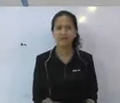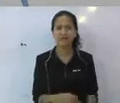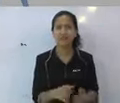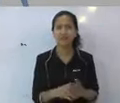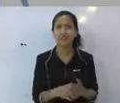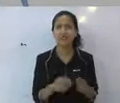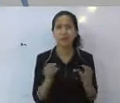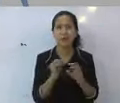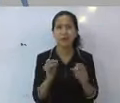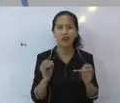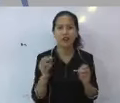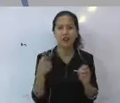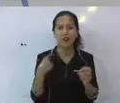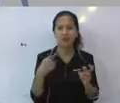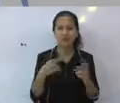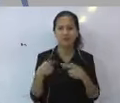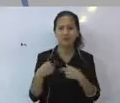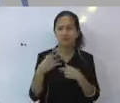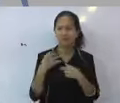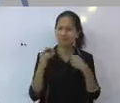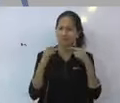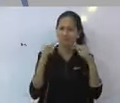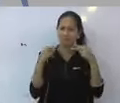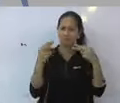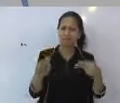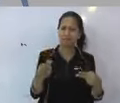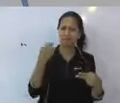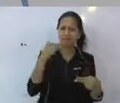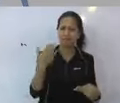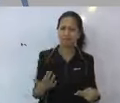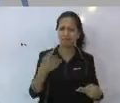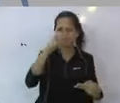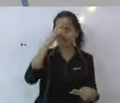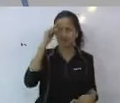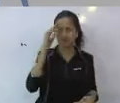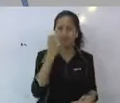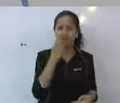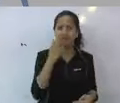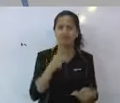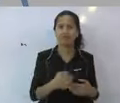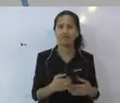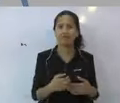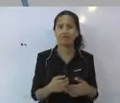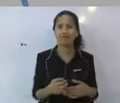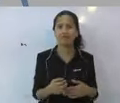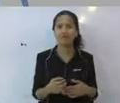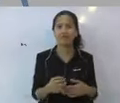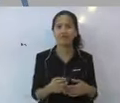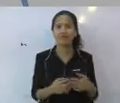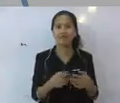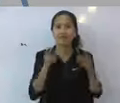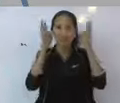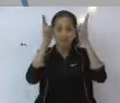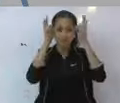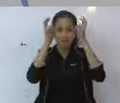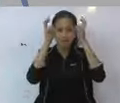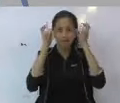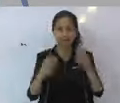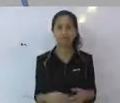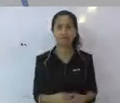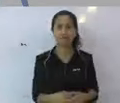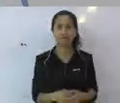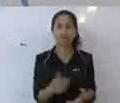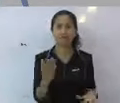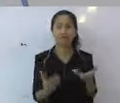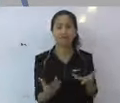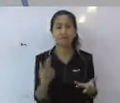gulay. parang wala, wala naman, oh, no? Siguro. And siguro may pre-existing condition yes, na sila yes. na dumating